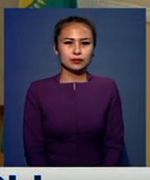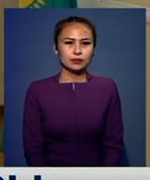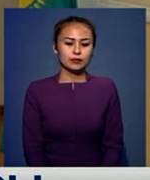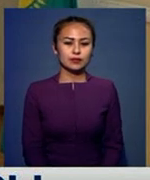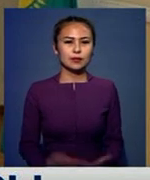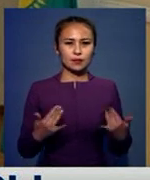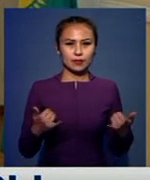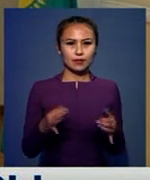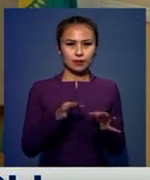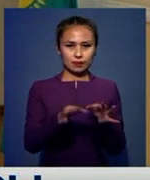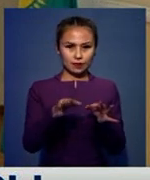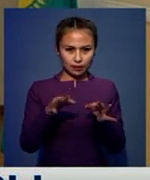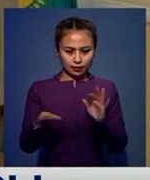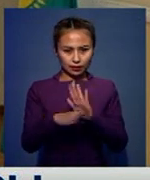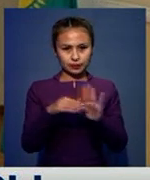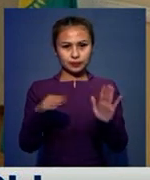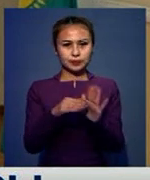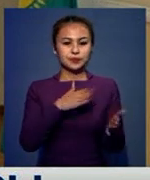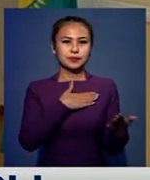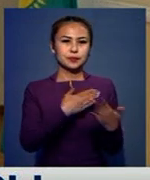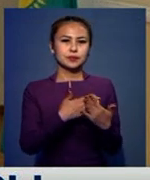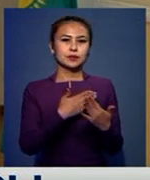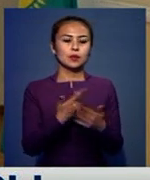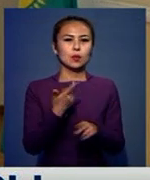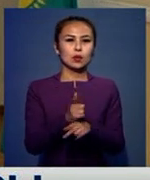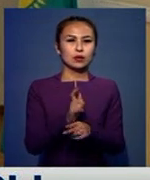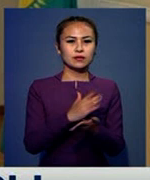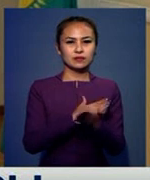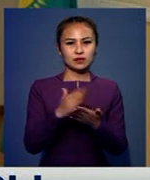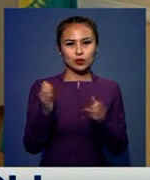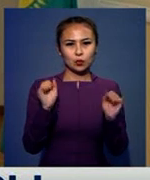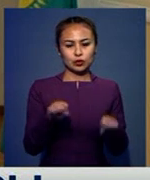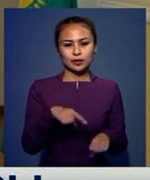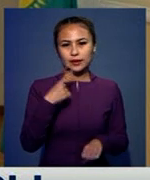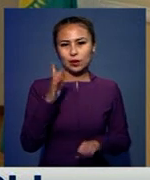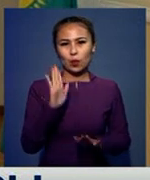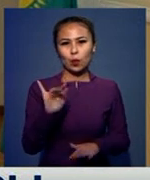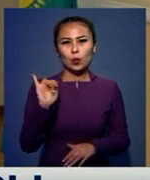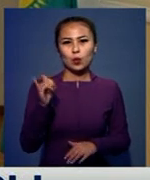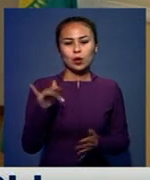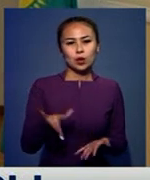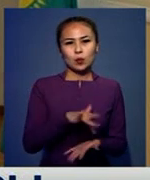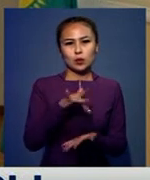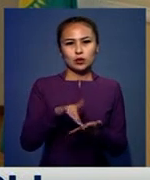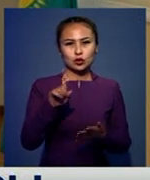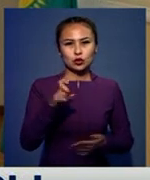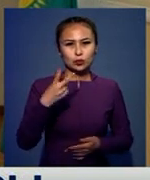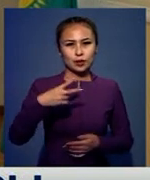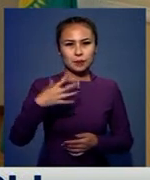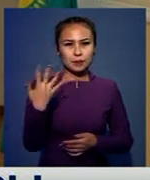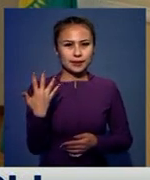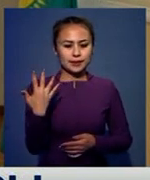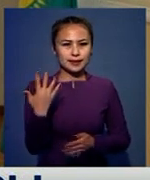Жалпы аймақта сайлаушылардың белсенділігі өте жоғары екенін айта кеткім келеді. Тек Орал қаласының өзінде 125